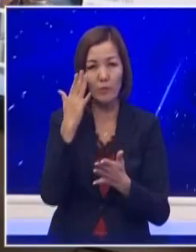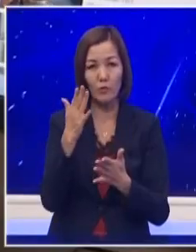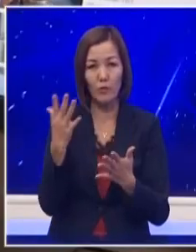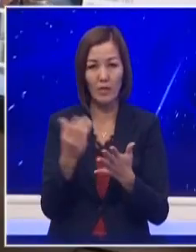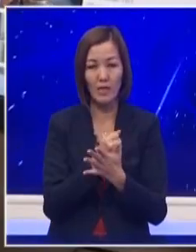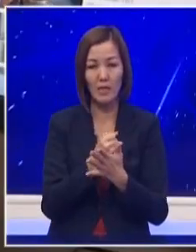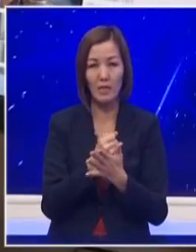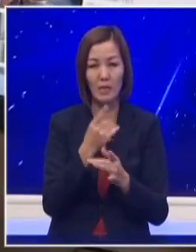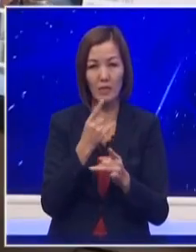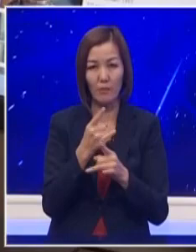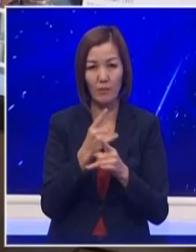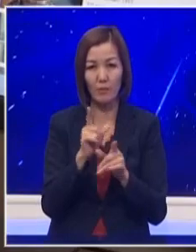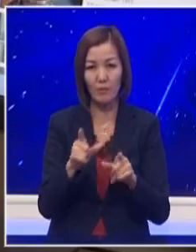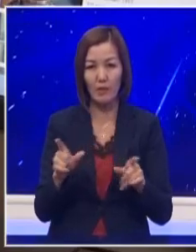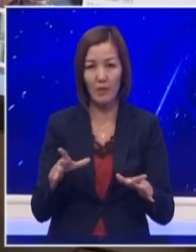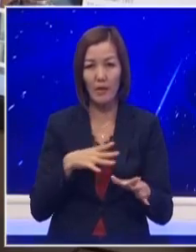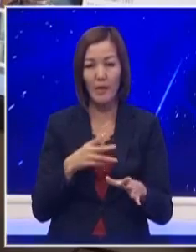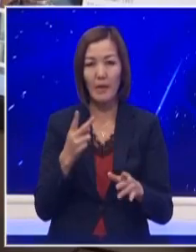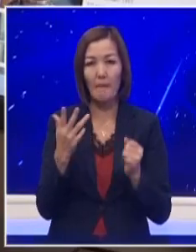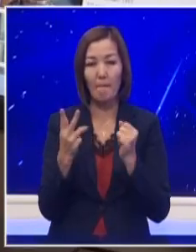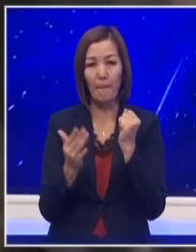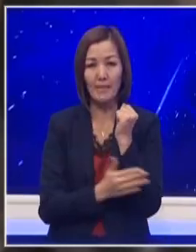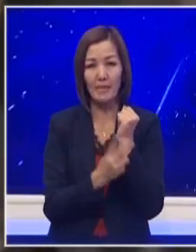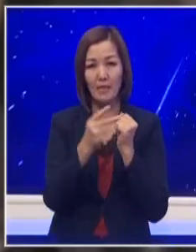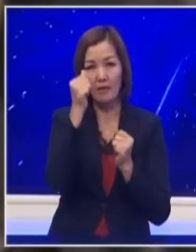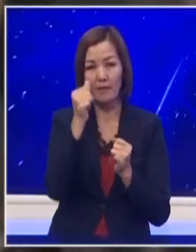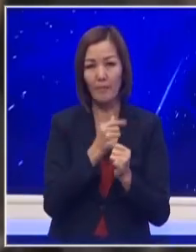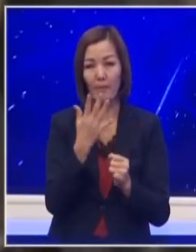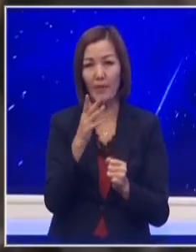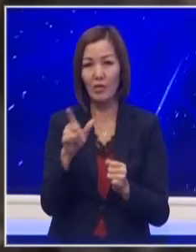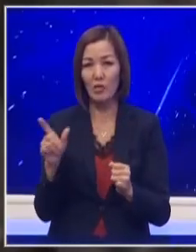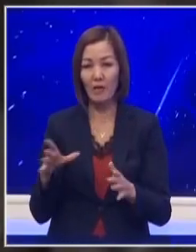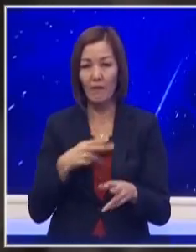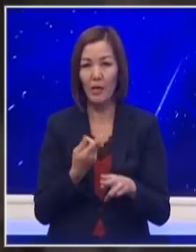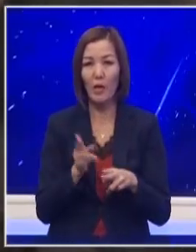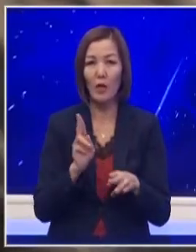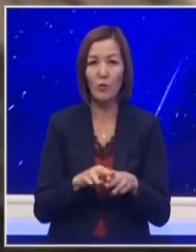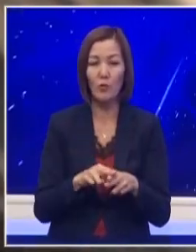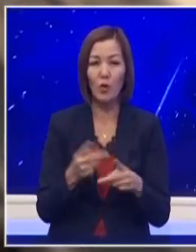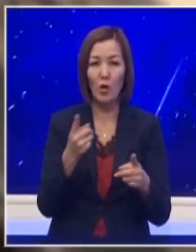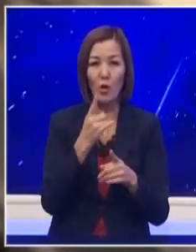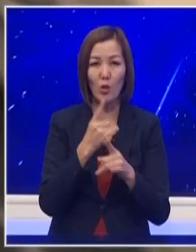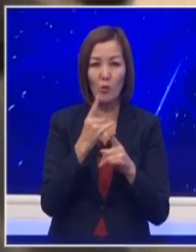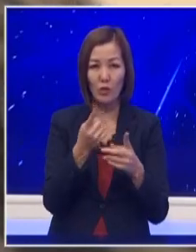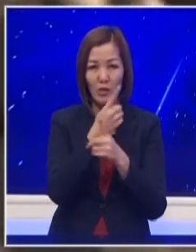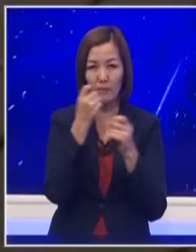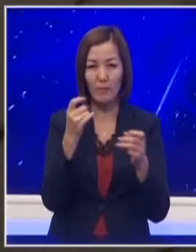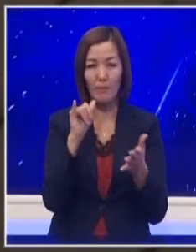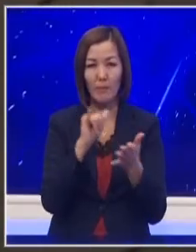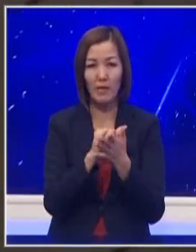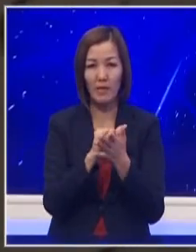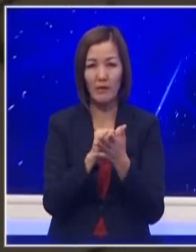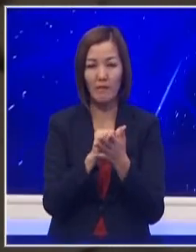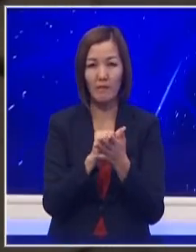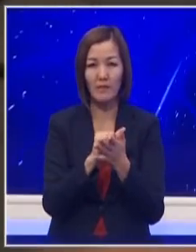злоумышленников только за последние два месяца было установлено 5 человек которые совершили рассылку ложных сообщений о